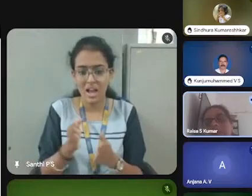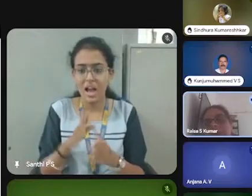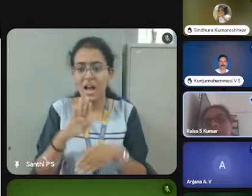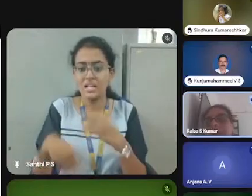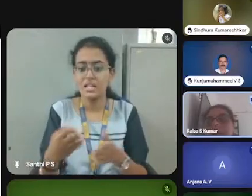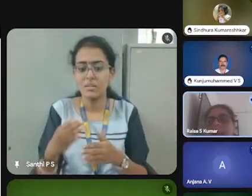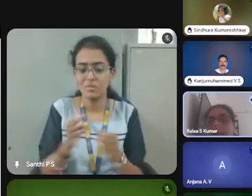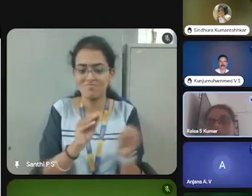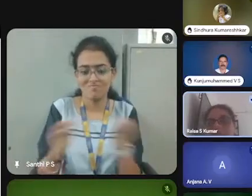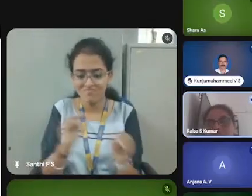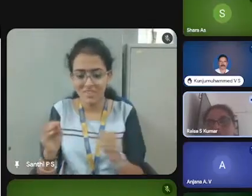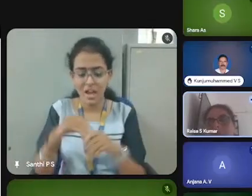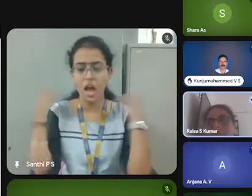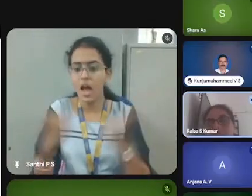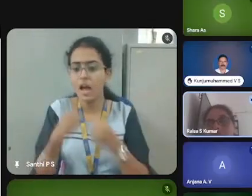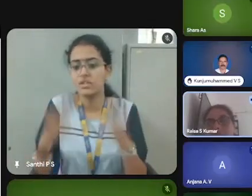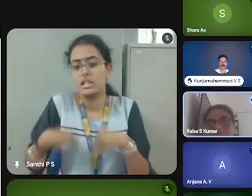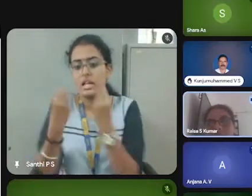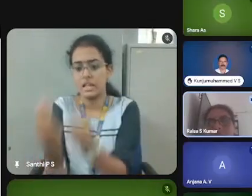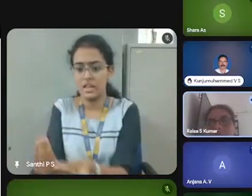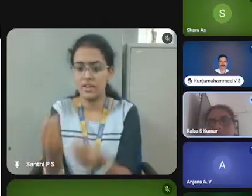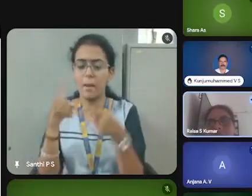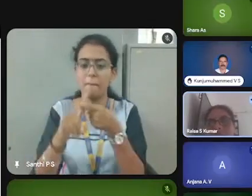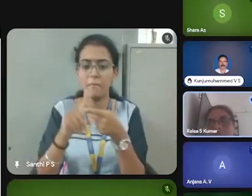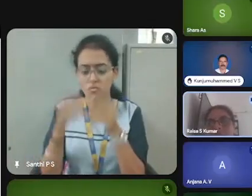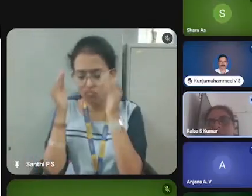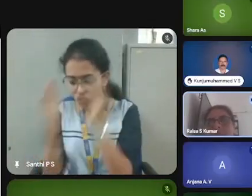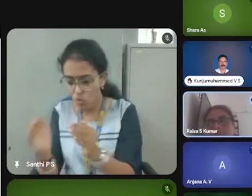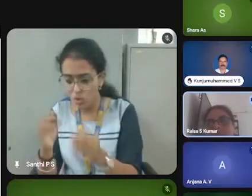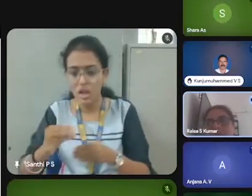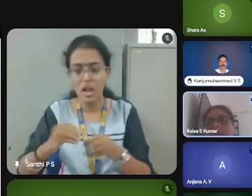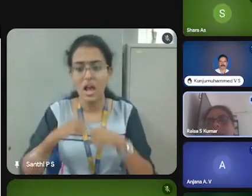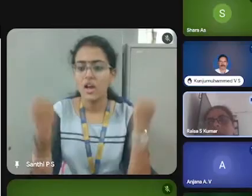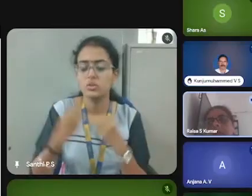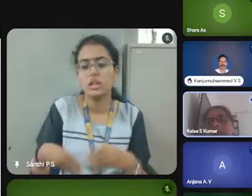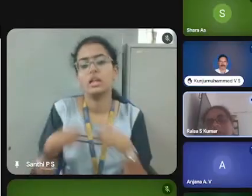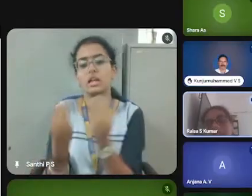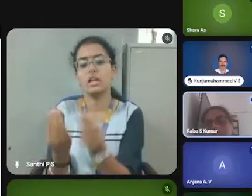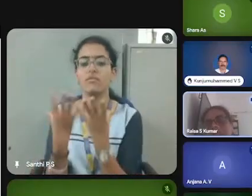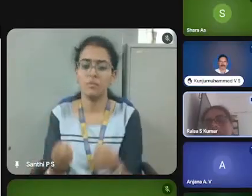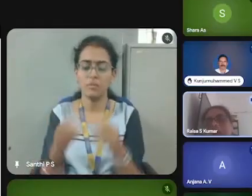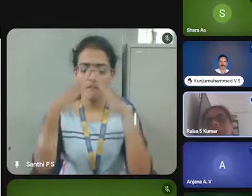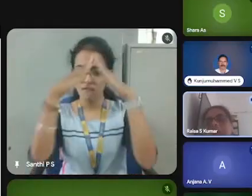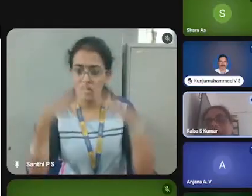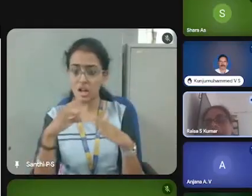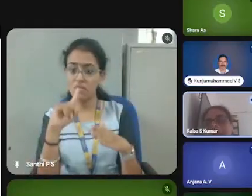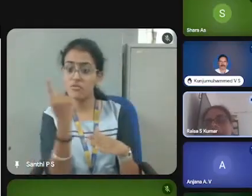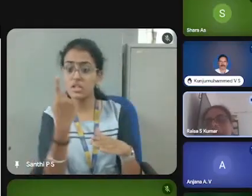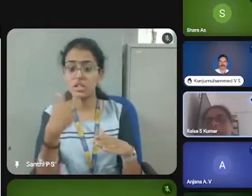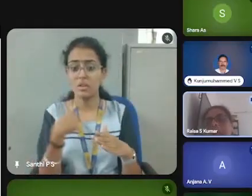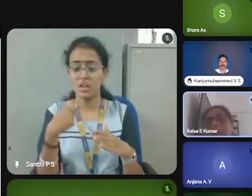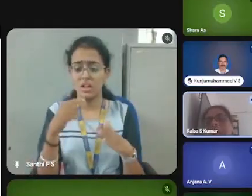കൊടുത്തിട്ട് ശ്രദ്ധയ്ക്കുള്ള ആക്ടിവിറ്റീസും നമുക്ക് കുറച്ച് കൊടുക്കണം. സോ വീട്ടിലൊക്കെ ആണെങ്കിൽ ഫസ്റ്റ് ഇനീഷ്യലി ഒന്ന്